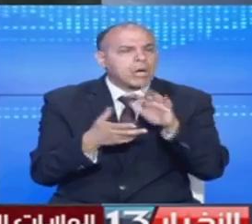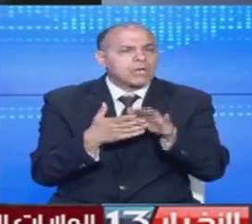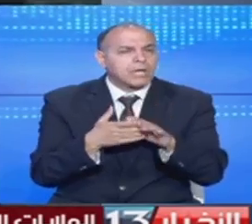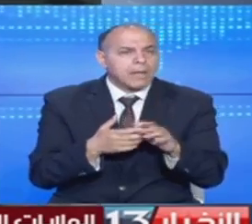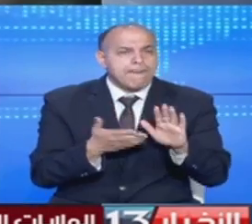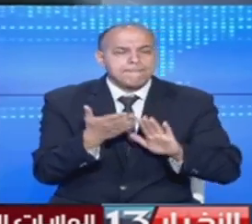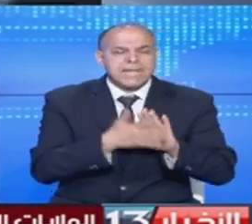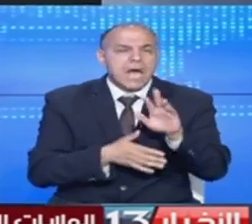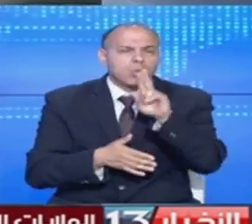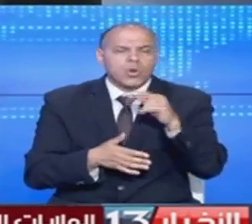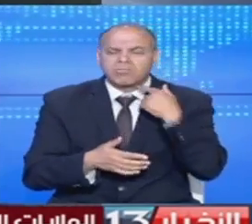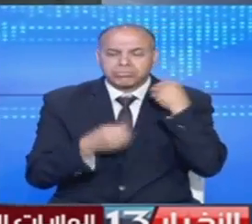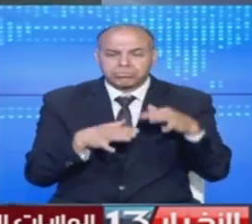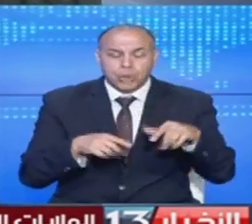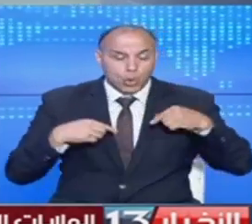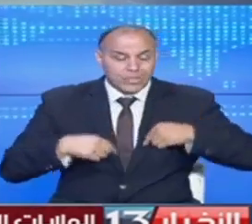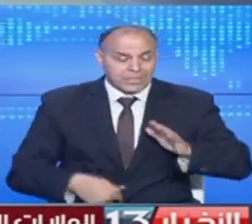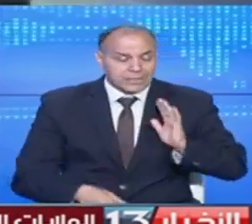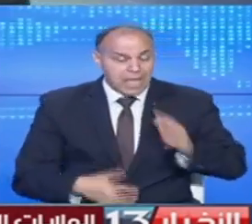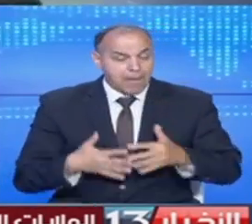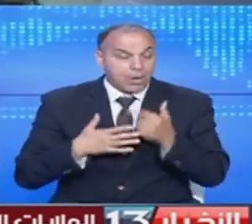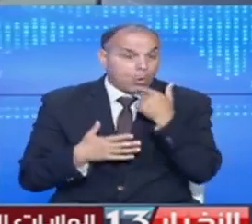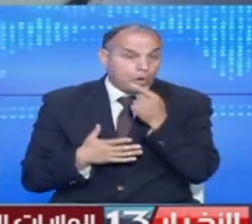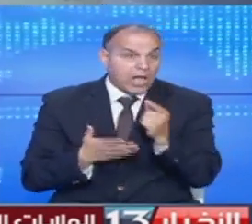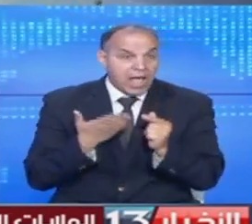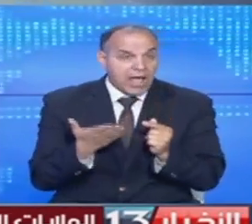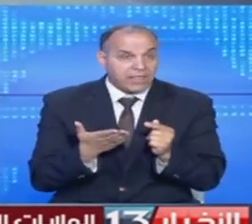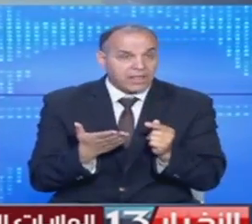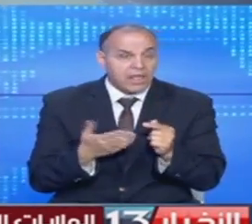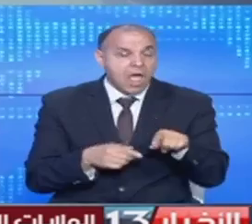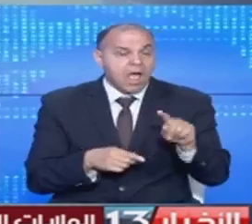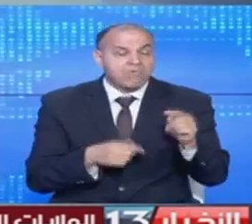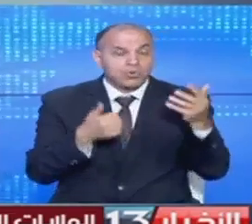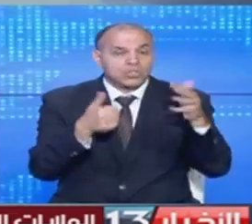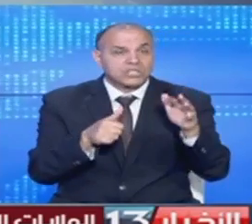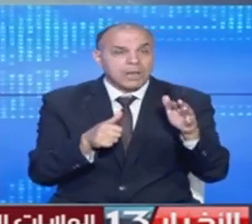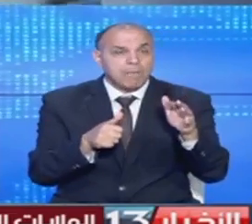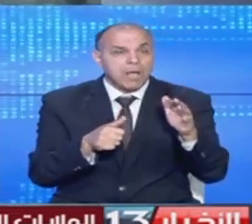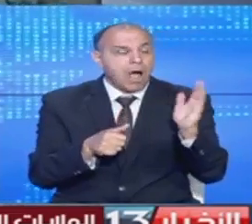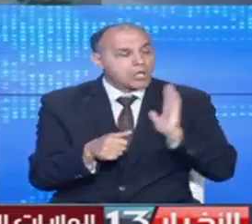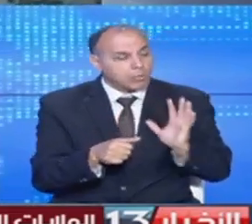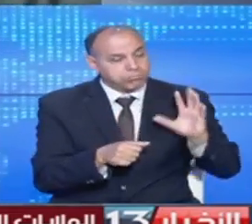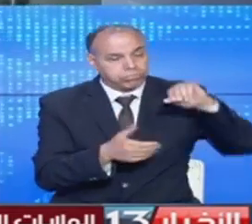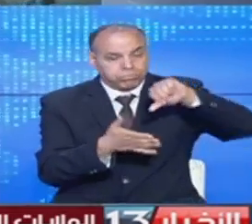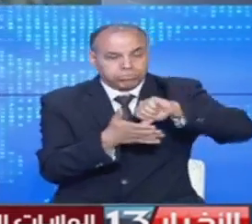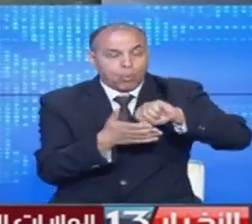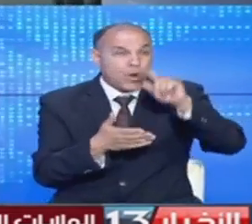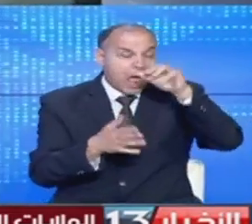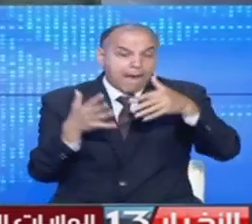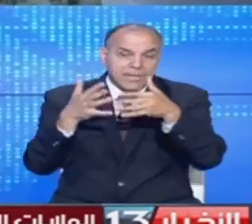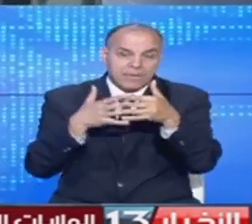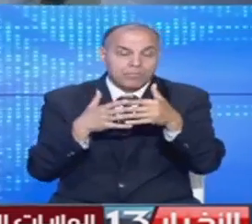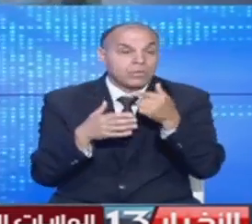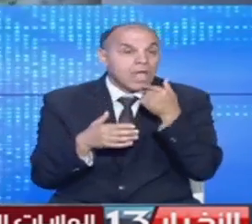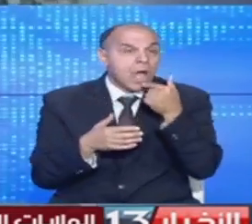بنحو مليار دولار، قالت وزارة الدفاع الأمريكية إنها نقلت نحو 1600 من قوات الجيش إلى العاصمة واشنطن،